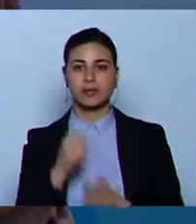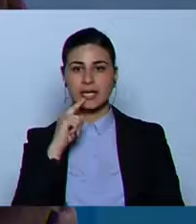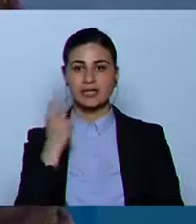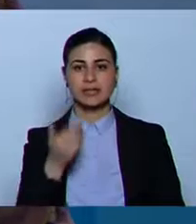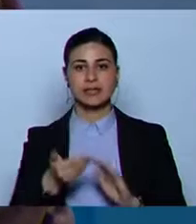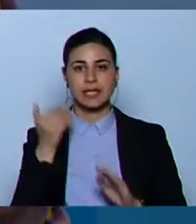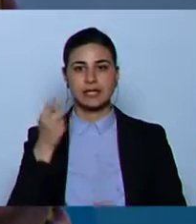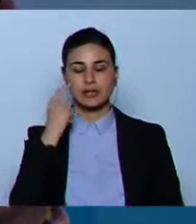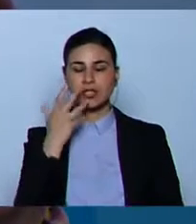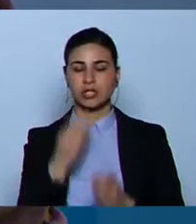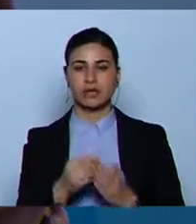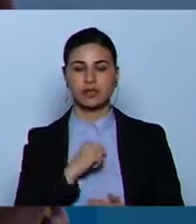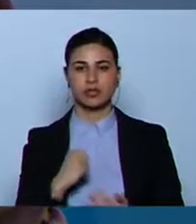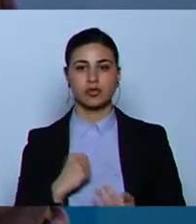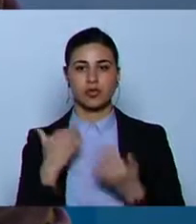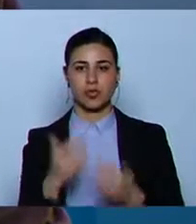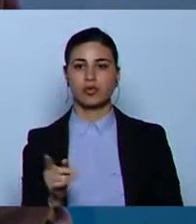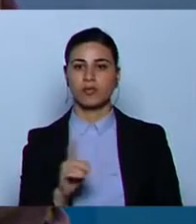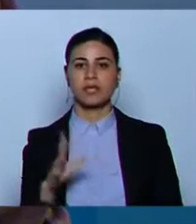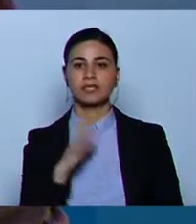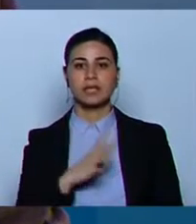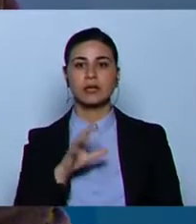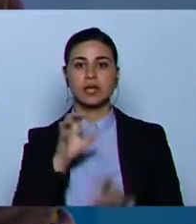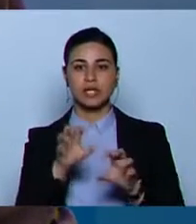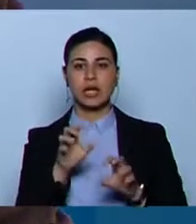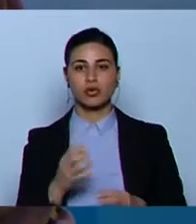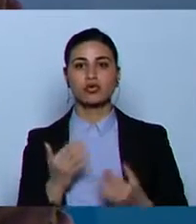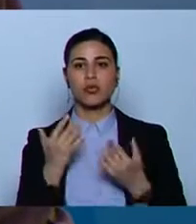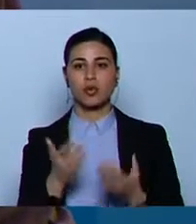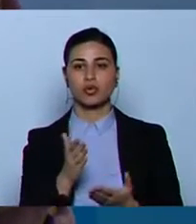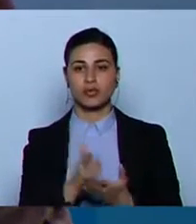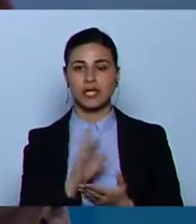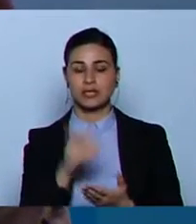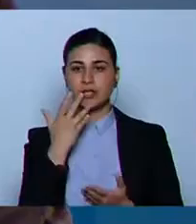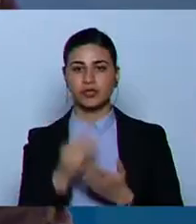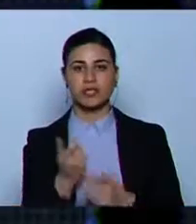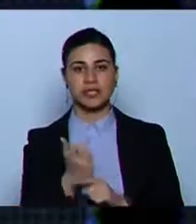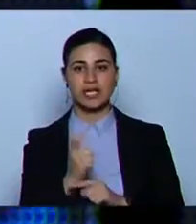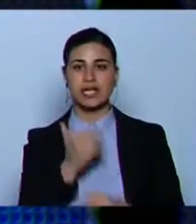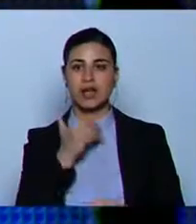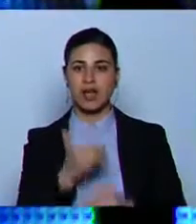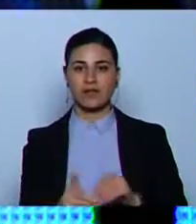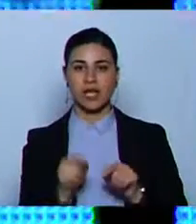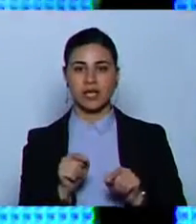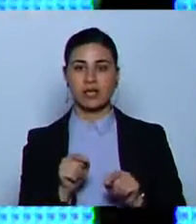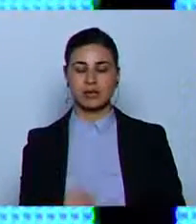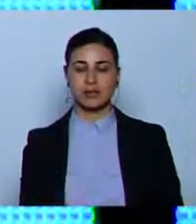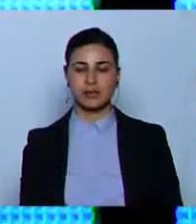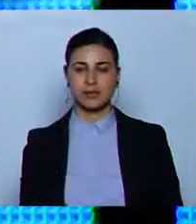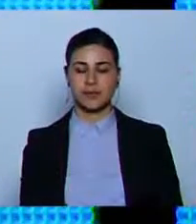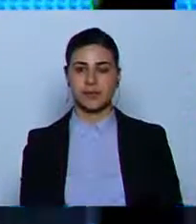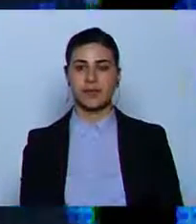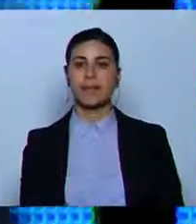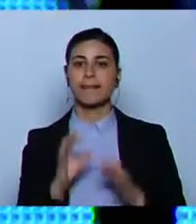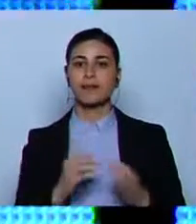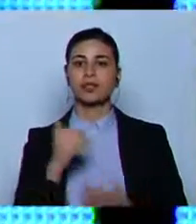ადრე. ეს არ არის ჩემი ან ვინმეს მოთხოვნა, ეს არის საქართველოს ორგანული კანონის მოთხოვნა და ჩვენ საკმაოდ დავაგვიანეთ ამ მიმართულებით. კონკრეტულ